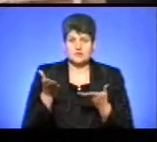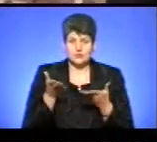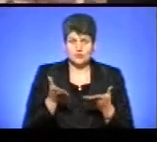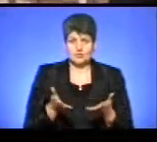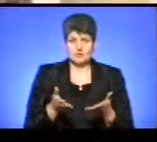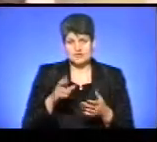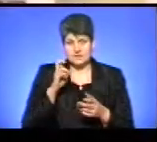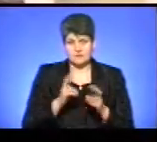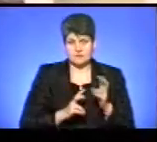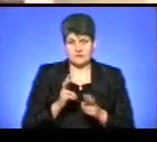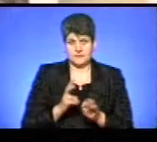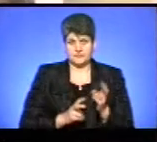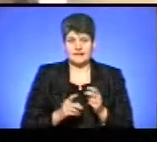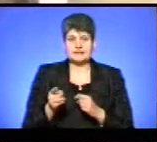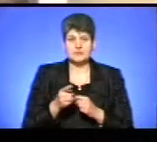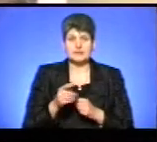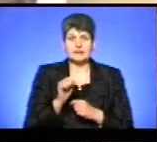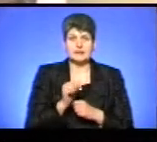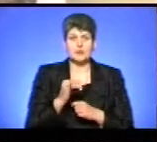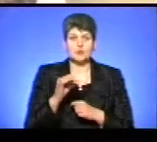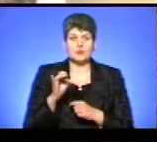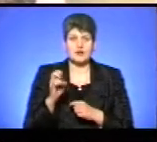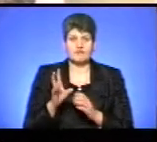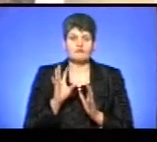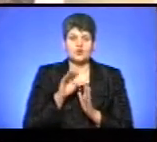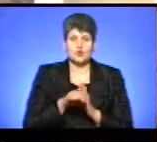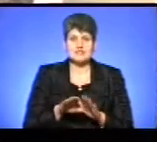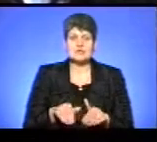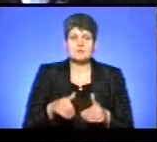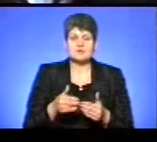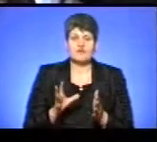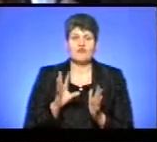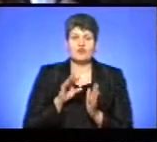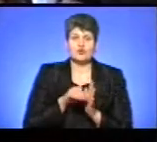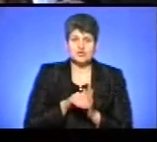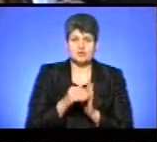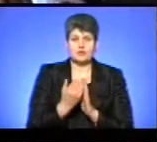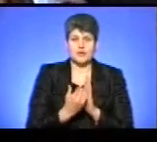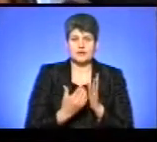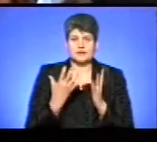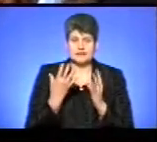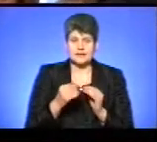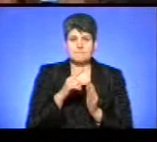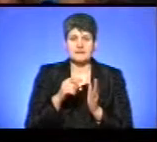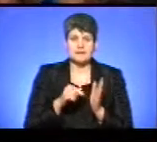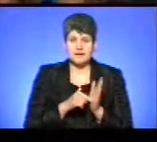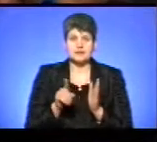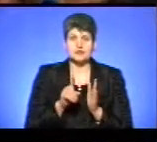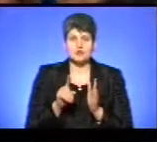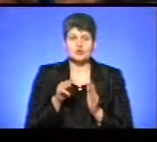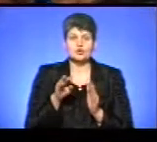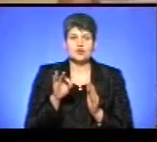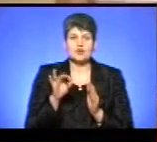комунальне підприємство. Тернополянин Андрій Юрик вносить пропозицію включити у порядок денний громадських слухань питання щодо